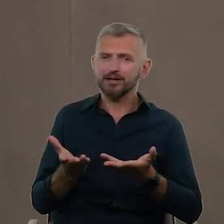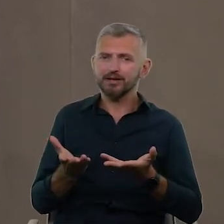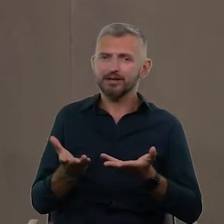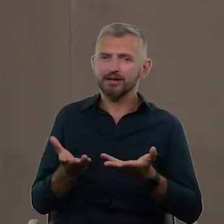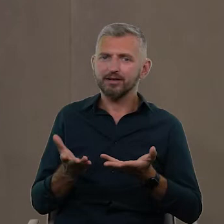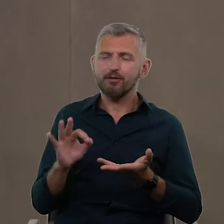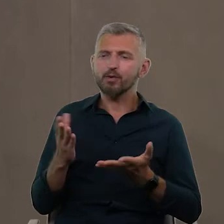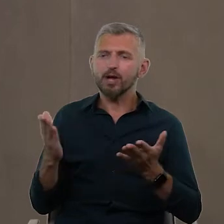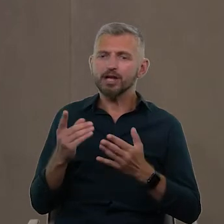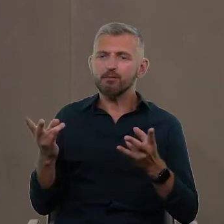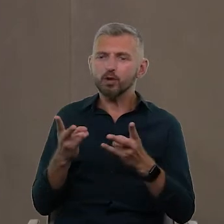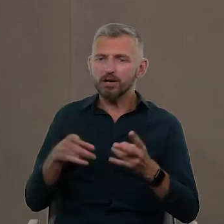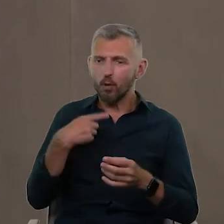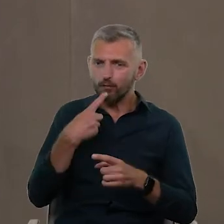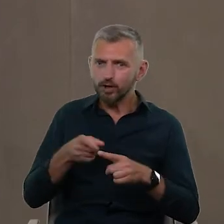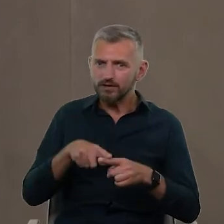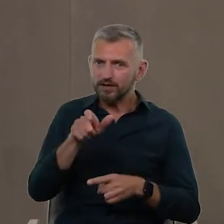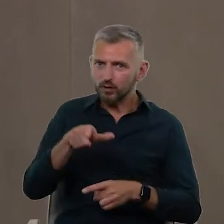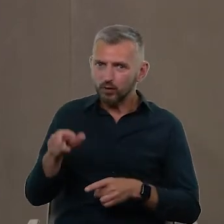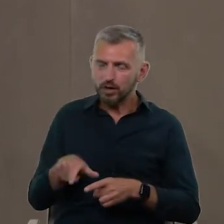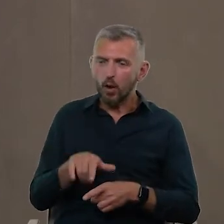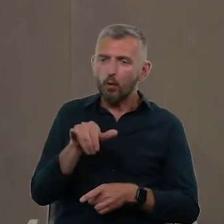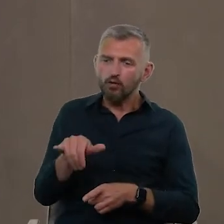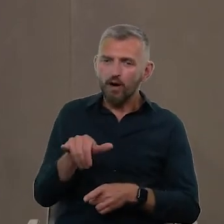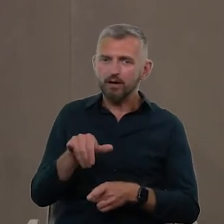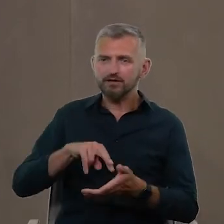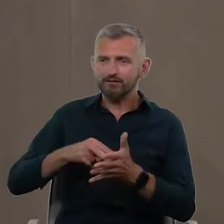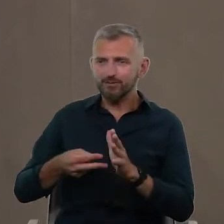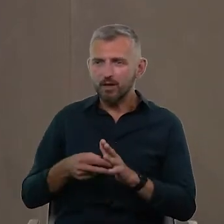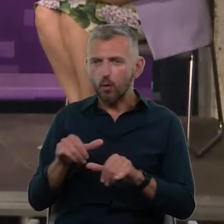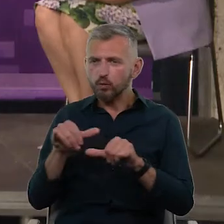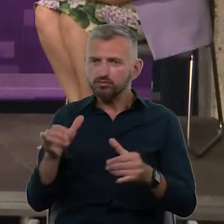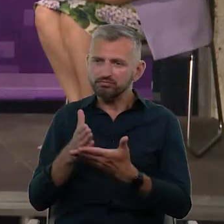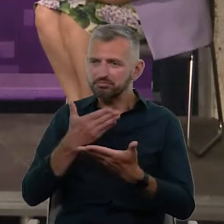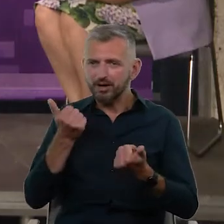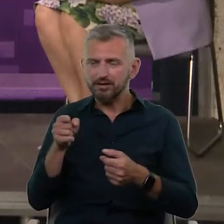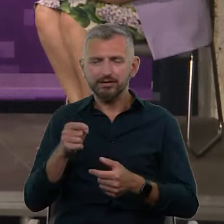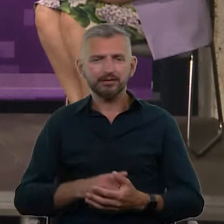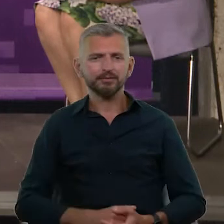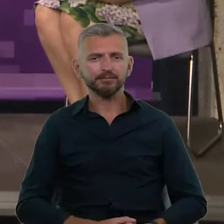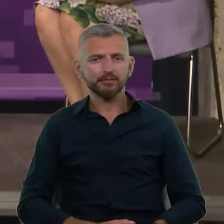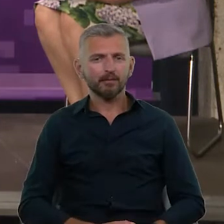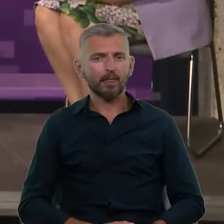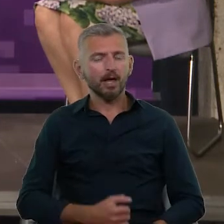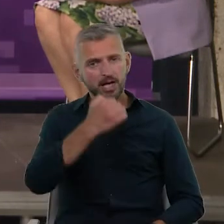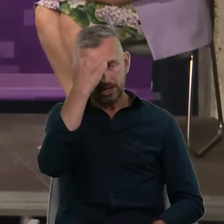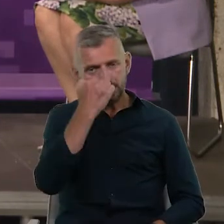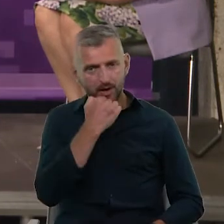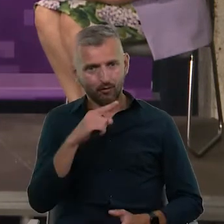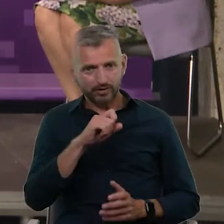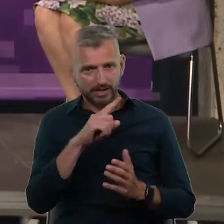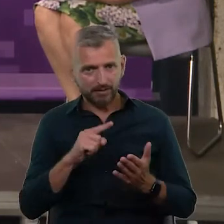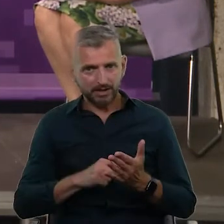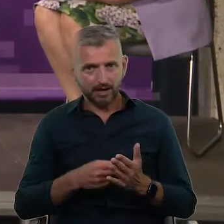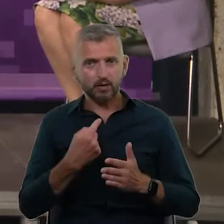говорять, про які потреби говорять ці люди, і чи є у вас плани теж розширення діяльності? Пані Марія, дякую за